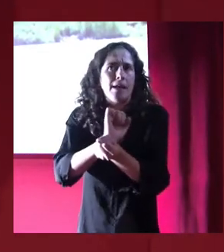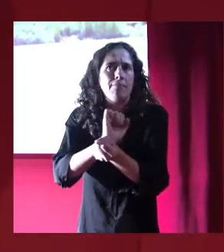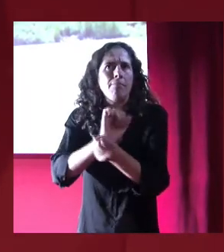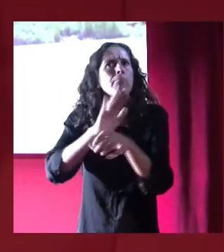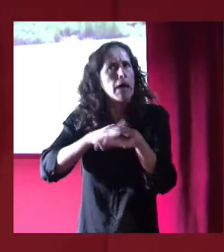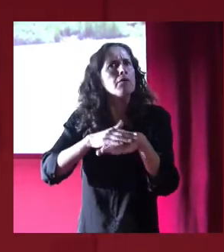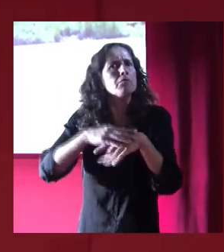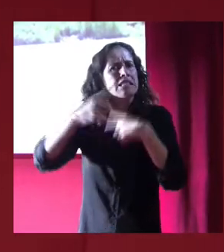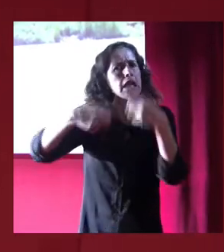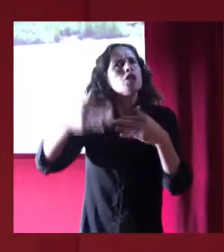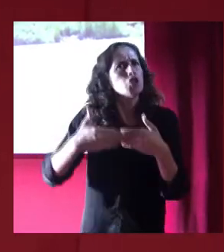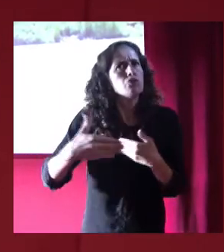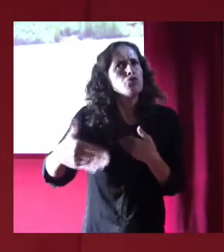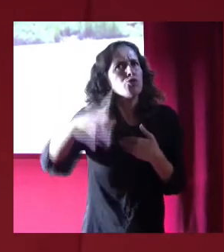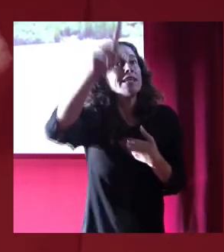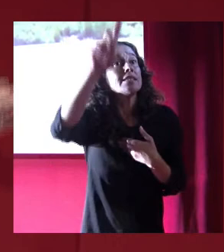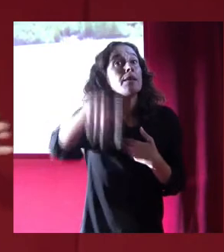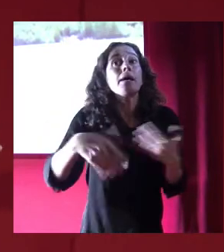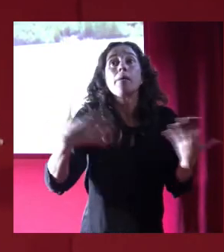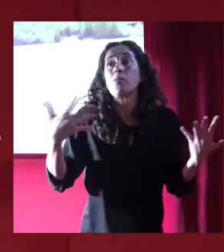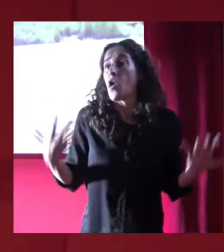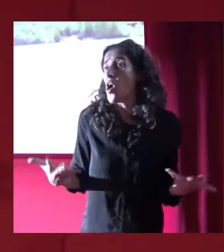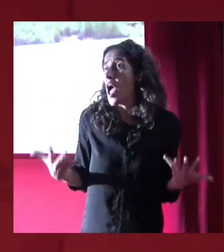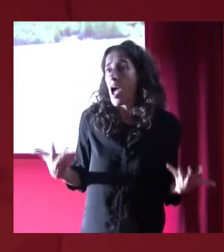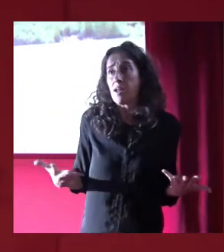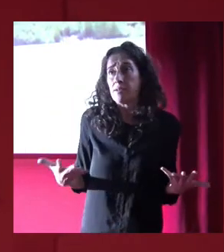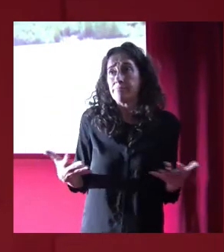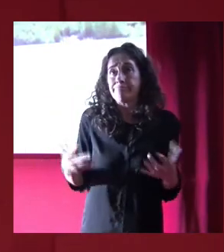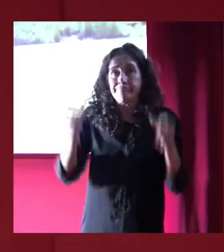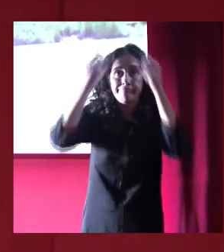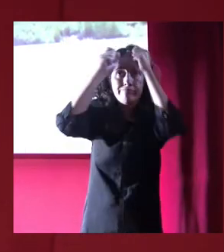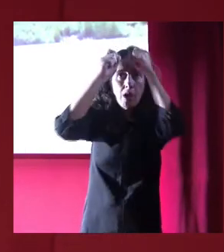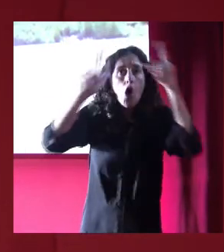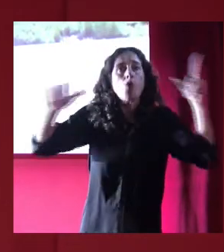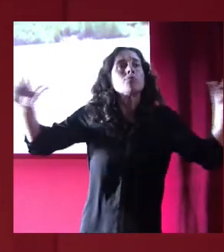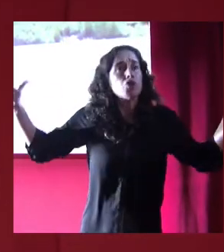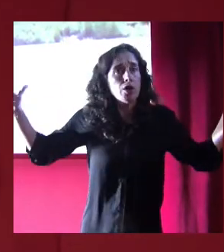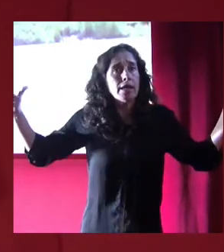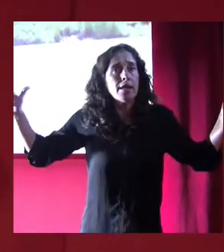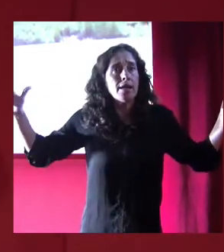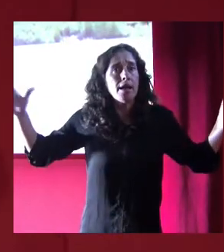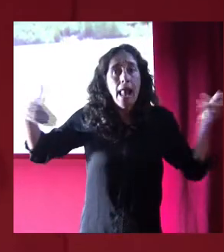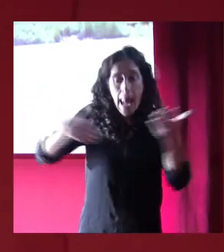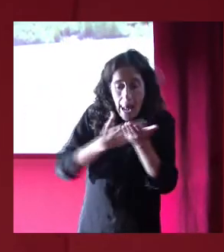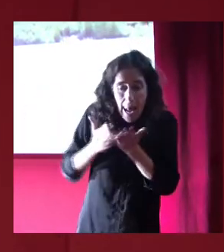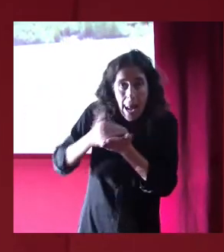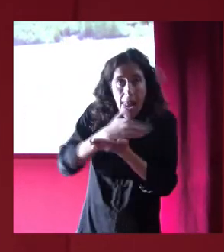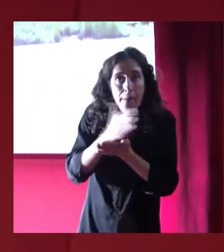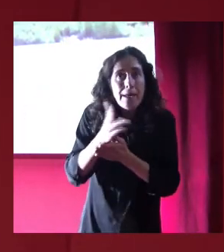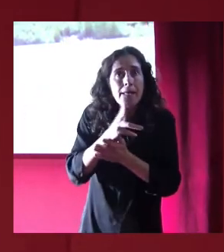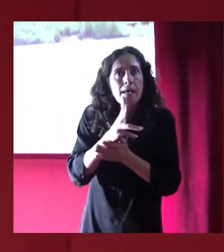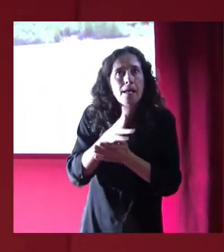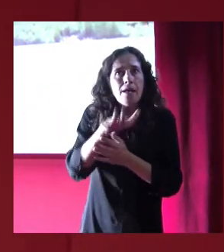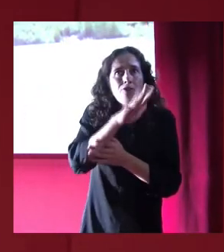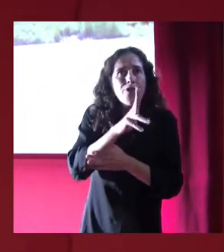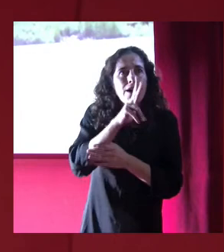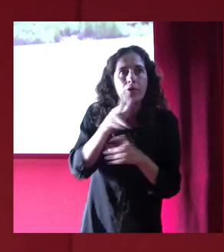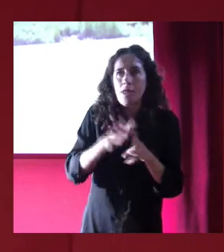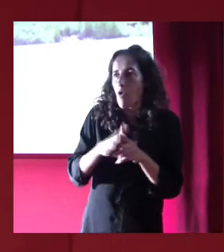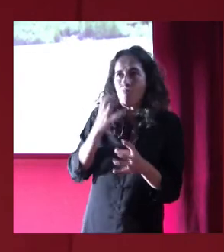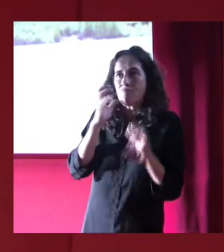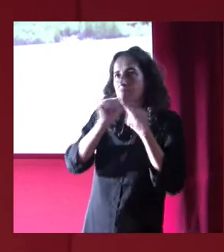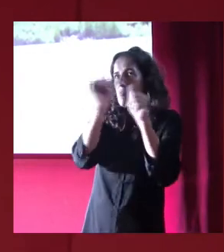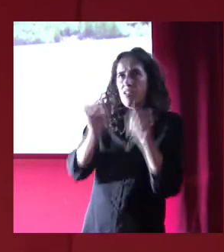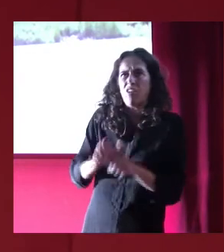per generacions futures, però ara mateix això només és un somni. El laberint d'Horta exemplifica perfectament